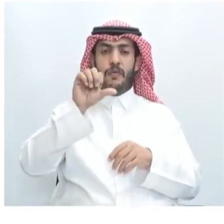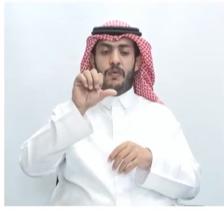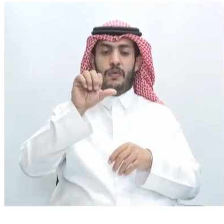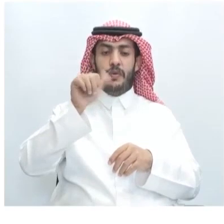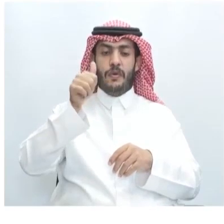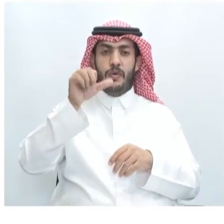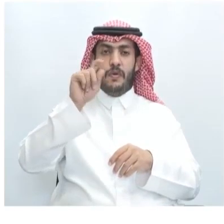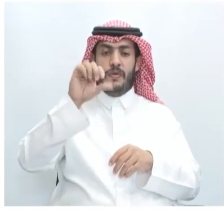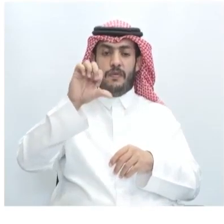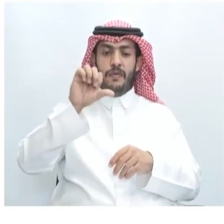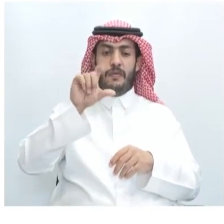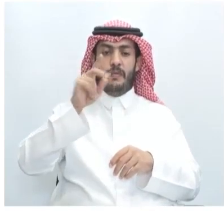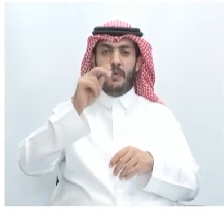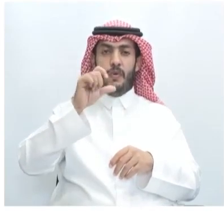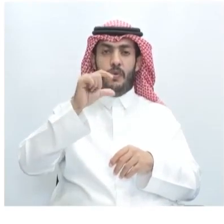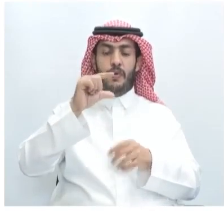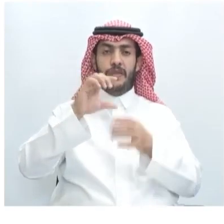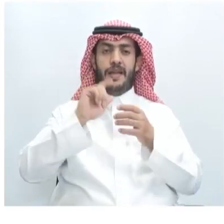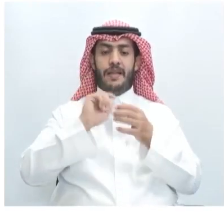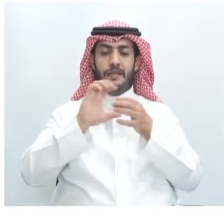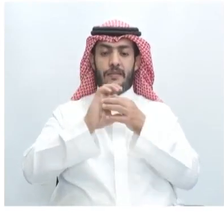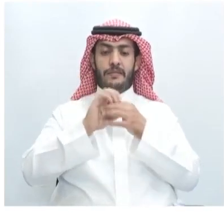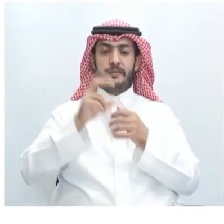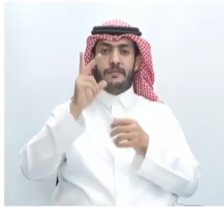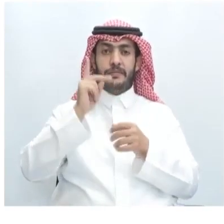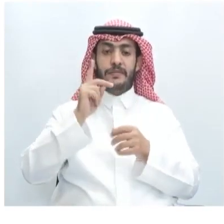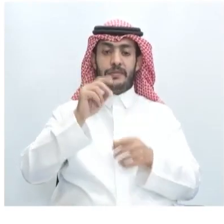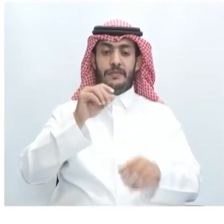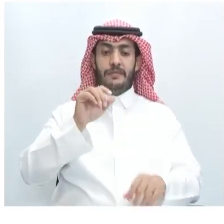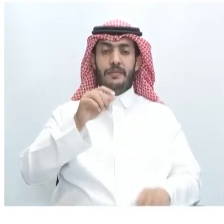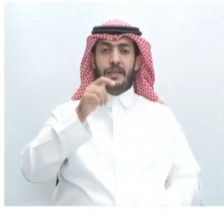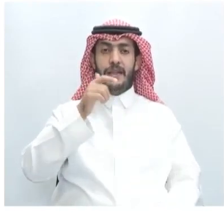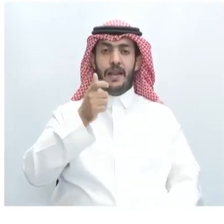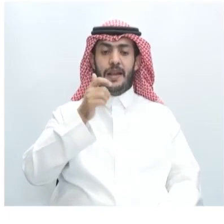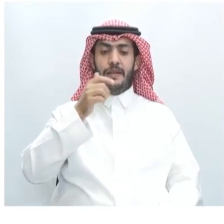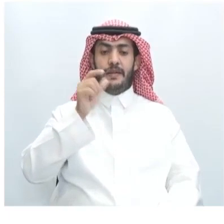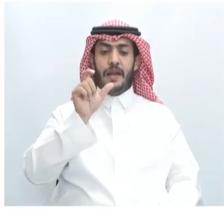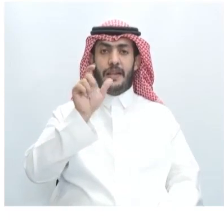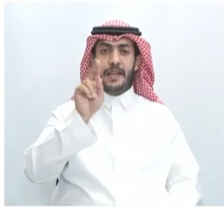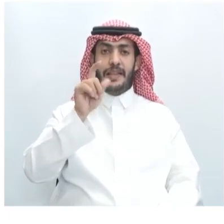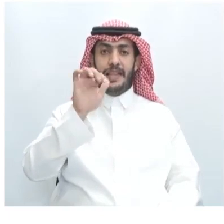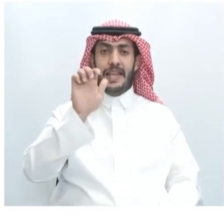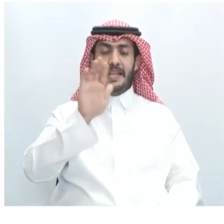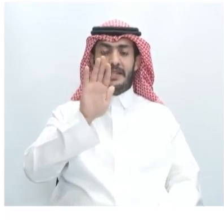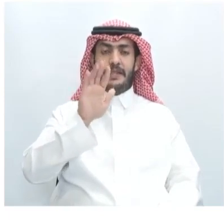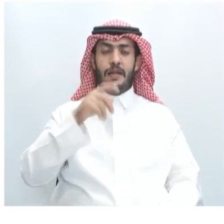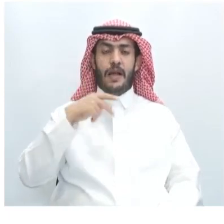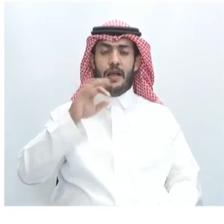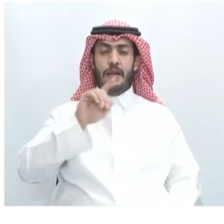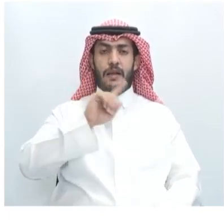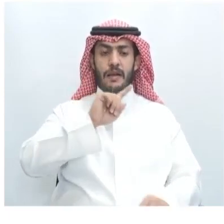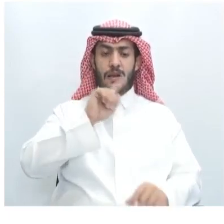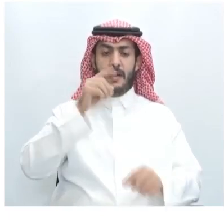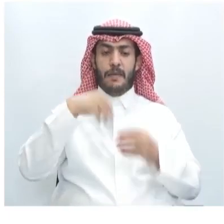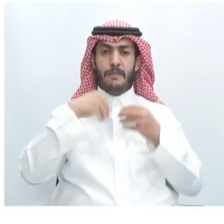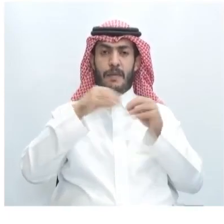النهي عن التدليس وقد ذكرنا حديث عقبه بن عامر قال سميته رسول الله صلى الله عليه وسلم يقول المسلم اخو المسلم ولا يحل